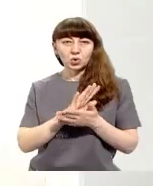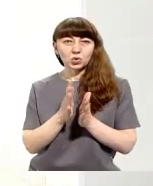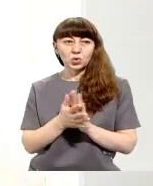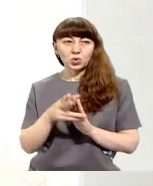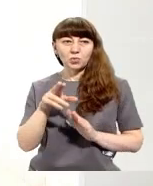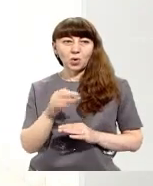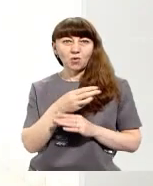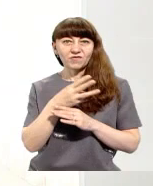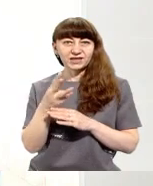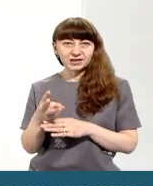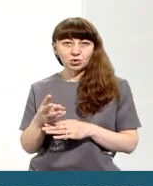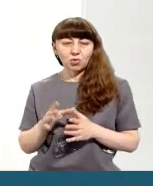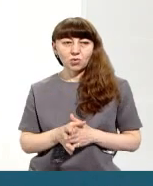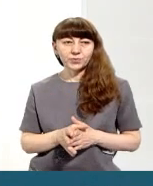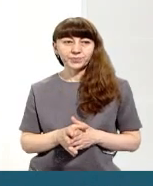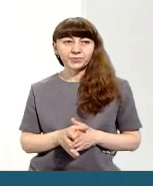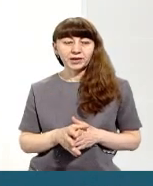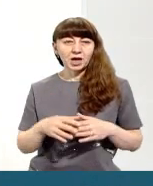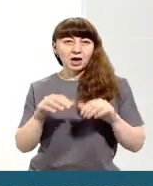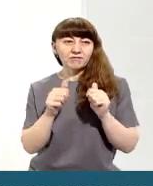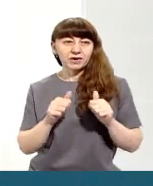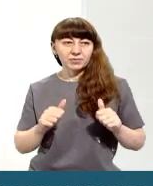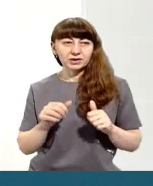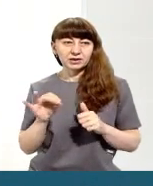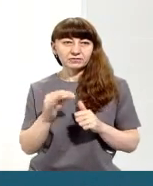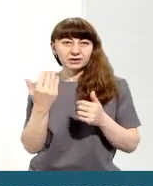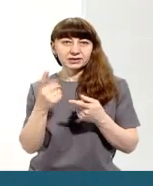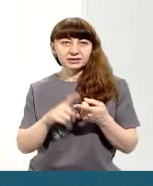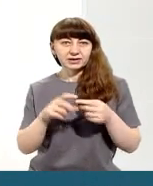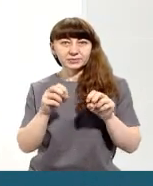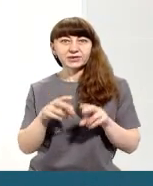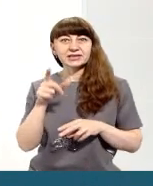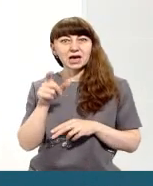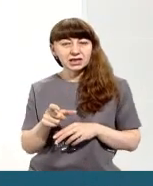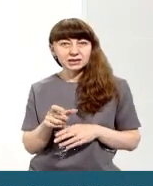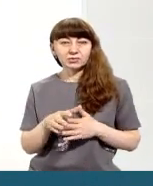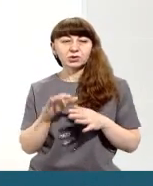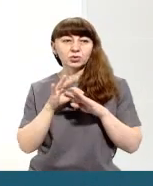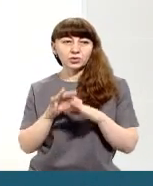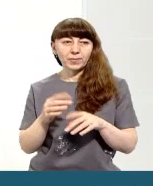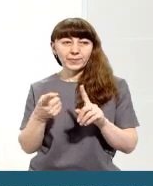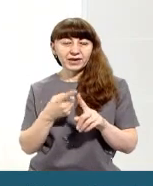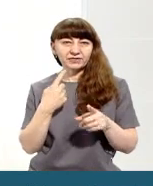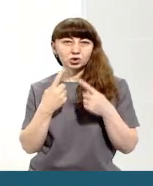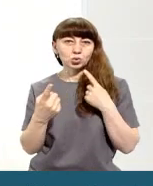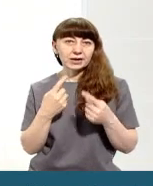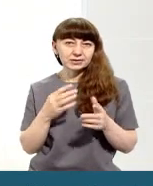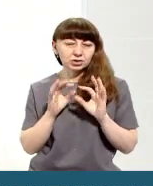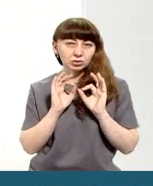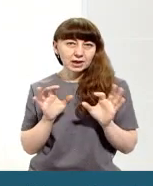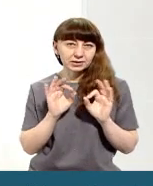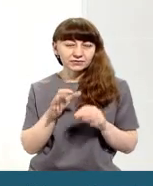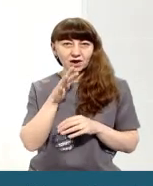по видео». Дальше вы проходите регистрацию, и вас связывают со специалистом, который проводит вам первичную консультацию. Во